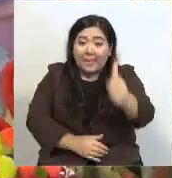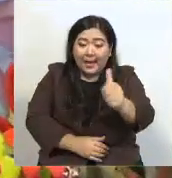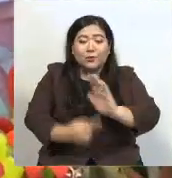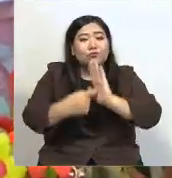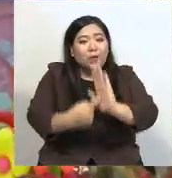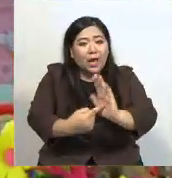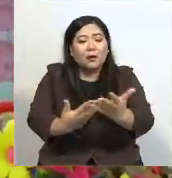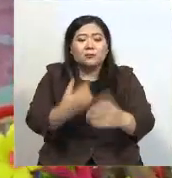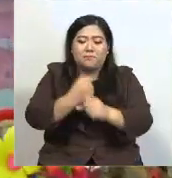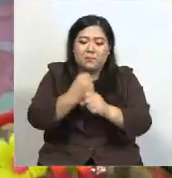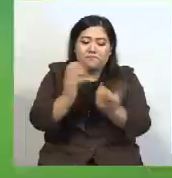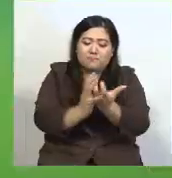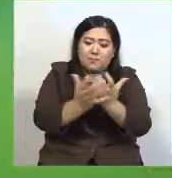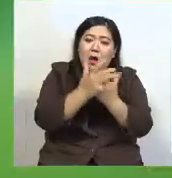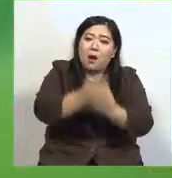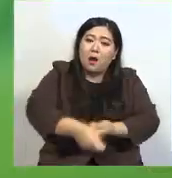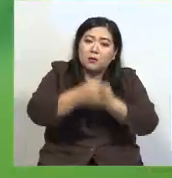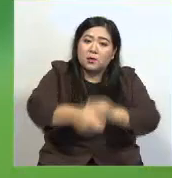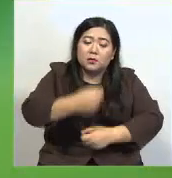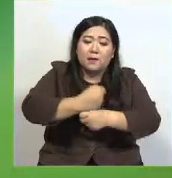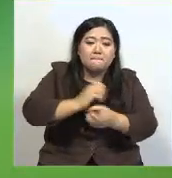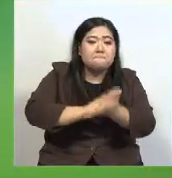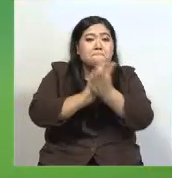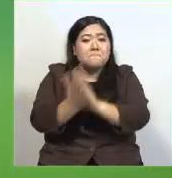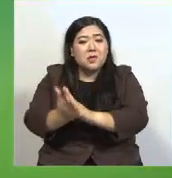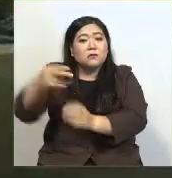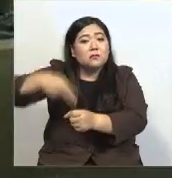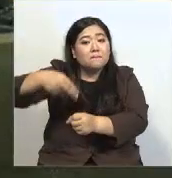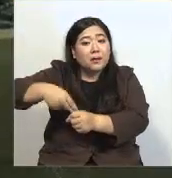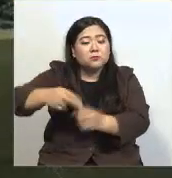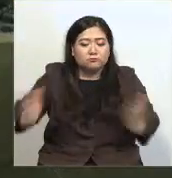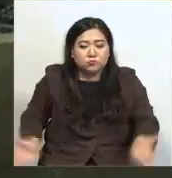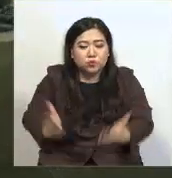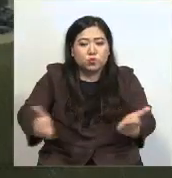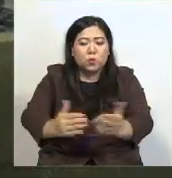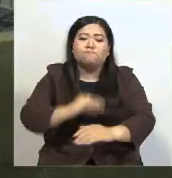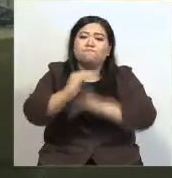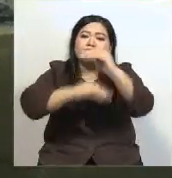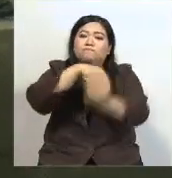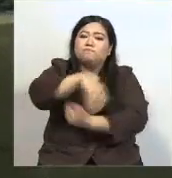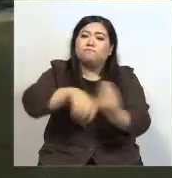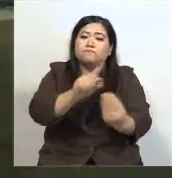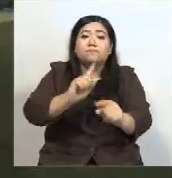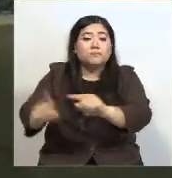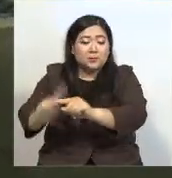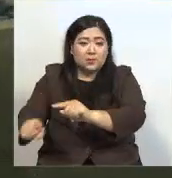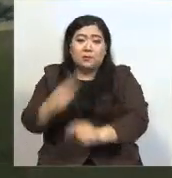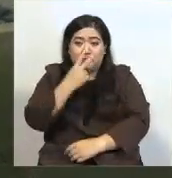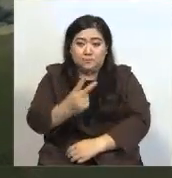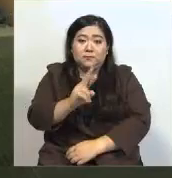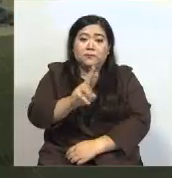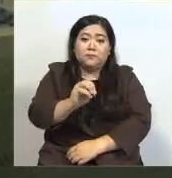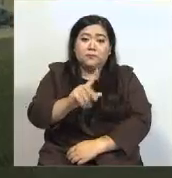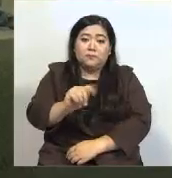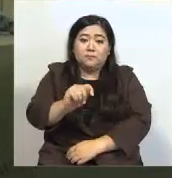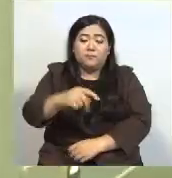เร่งรัดการนำพืชทางการเกษตรมาผลิตน้ำมันเพื่อเป็นการกระตุ้นเศรษฐกิจฐานรากฟังประเด็นนี้เพิ่มเติมจากรัฐมนตรีว่